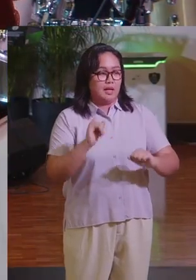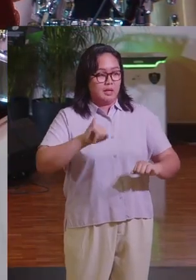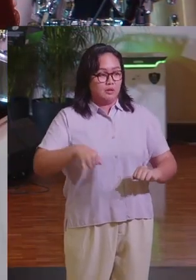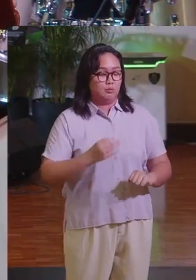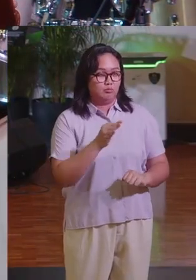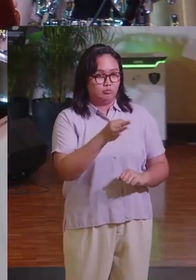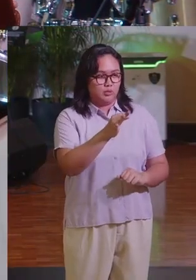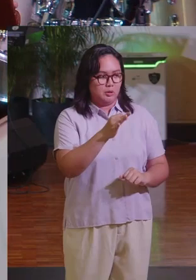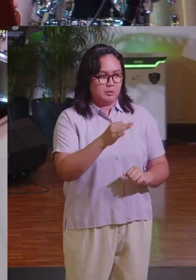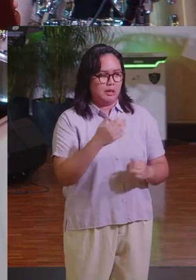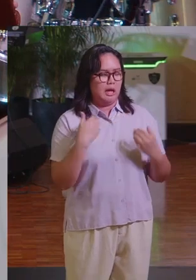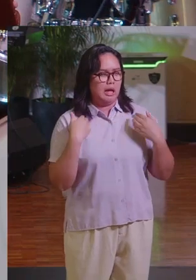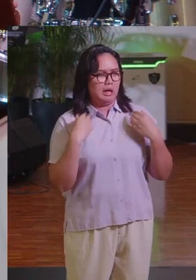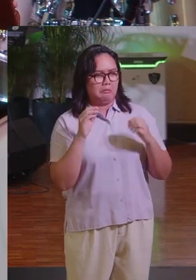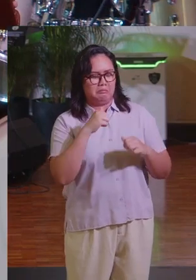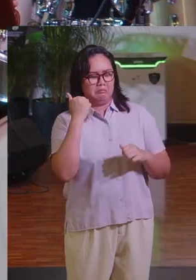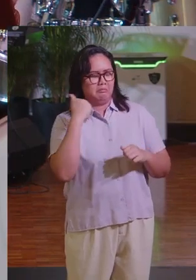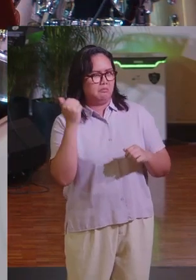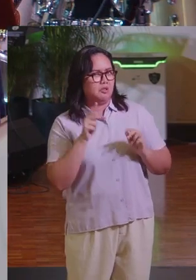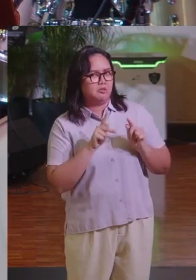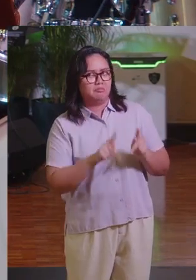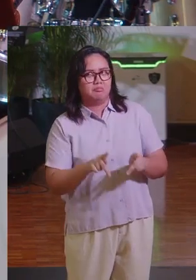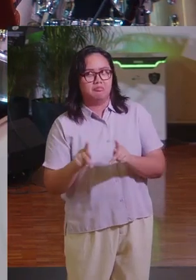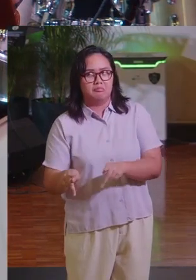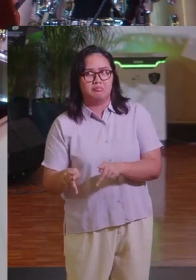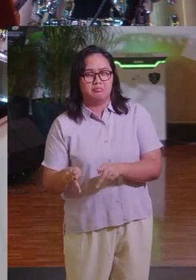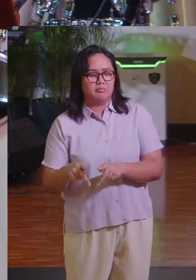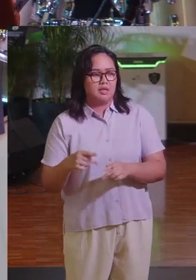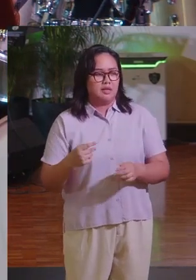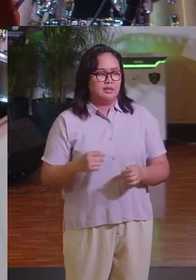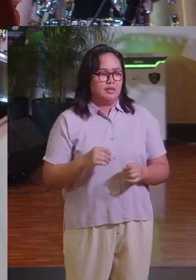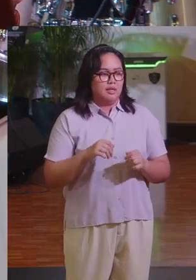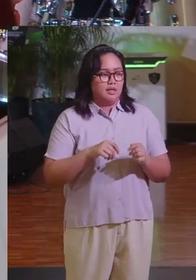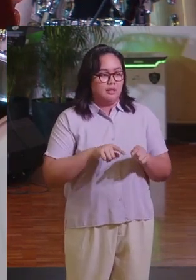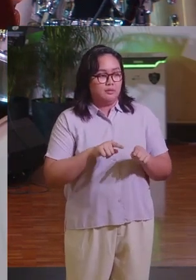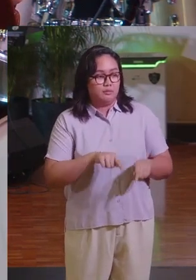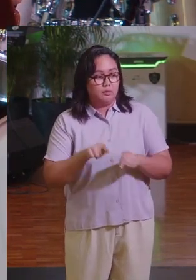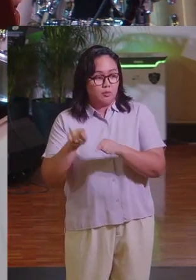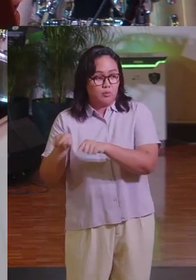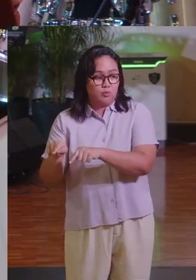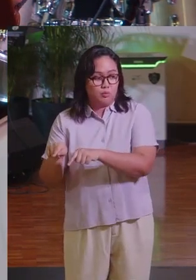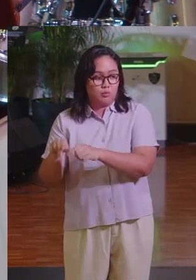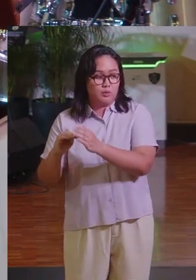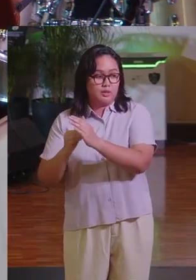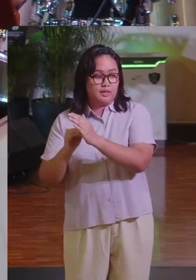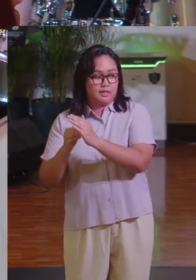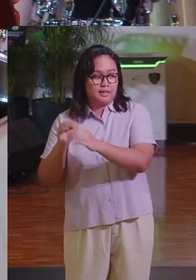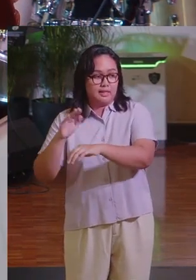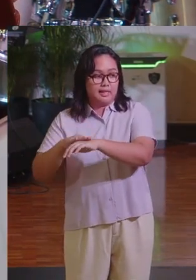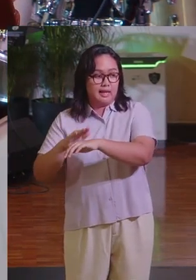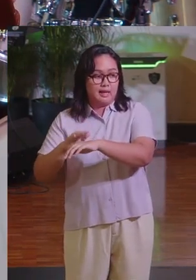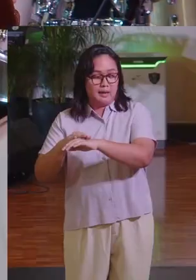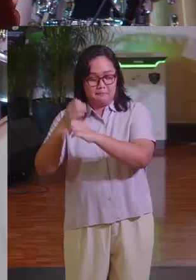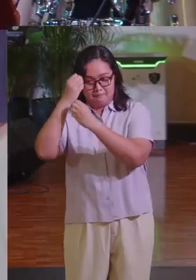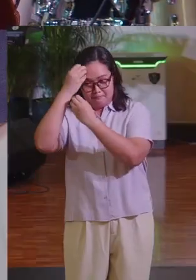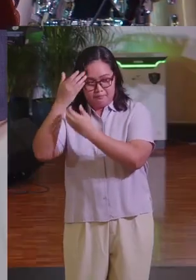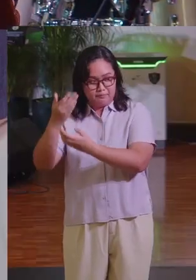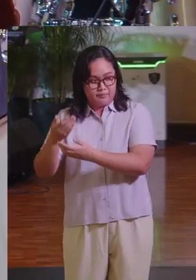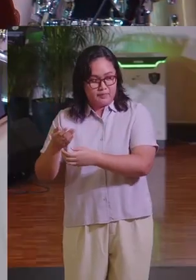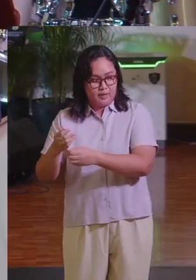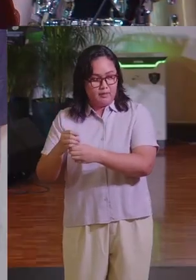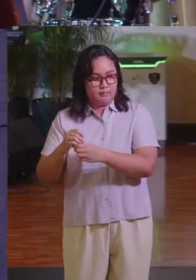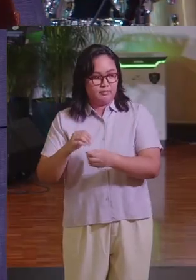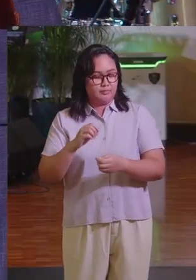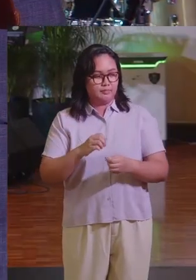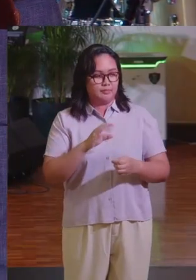ibang plano. Sa halip na siya ay tumungo sa Nineveh na 500 miles yata, no?